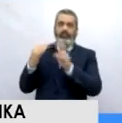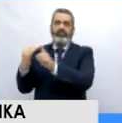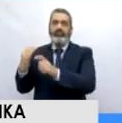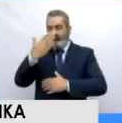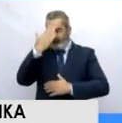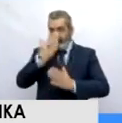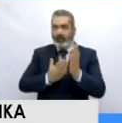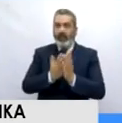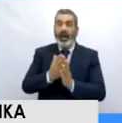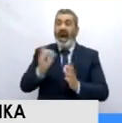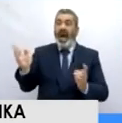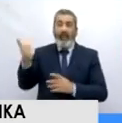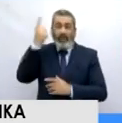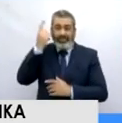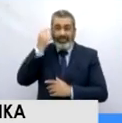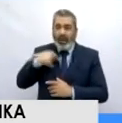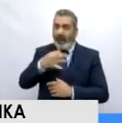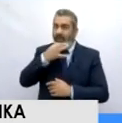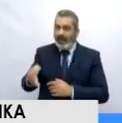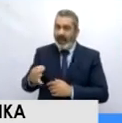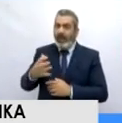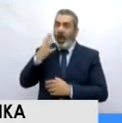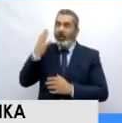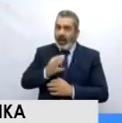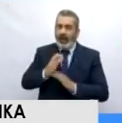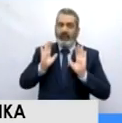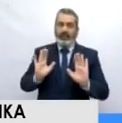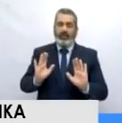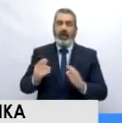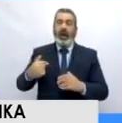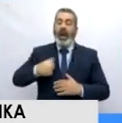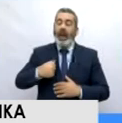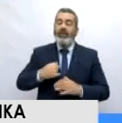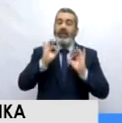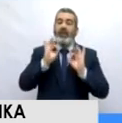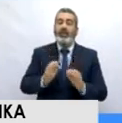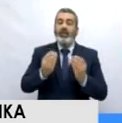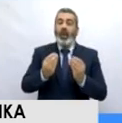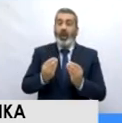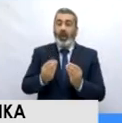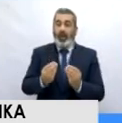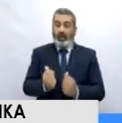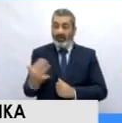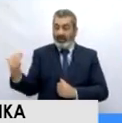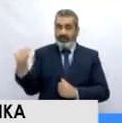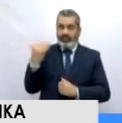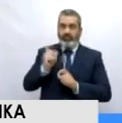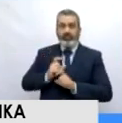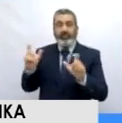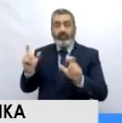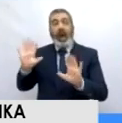Δεν κάνουμε διάλογο με το παράλογο, αλλά αγκαλιάζουμε πάντα και ανταποδίδουμε οποιαδήποτε κίνηση